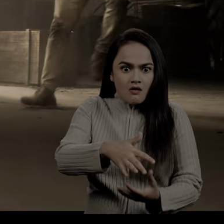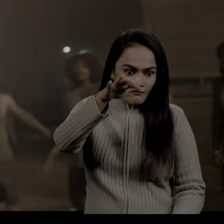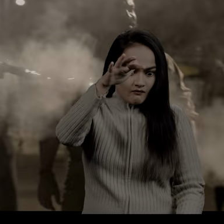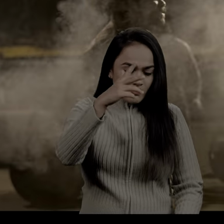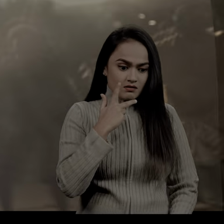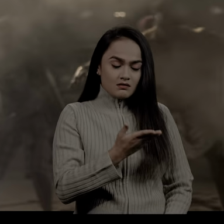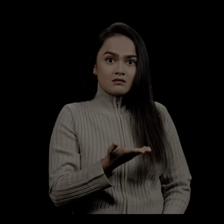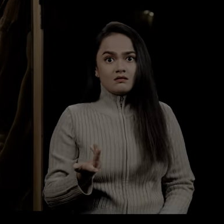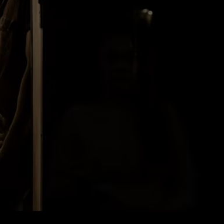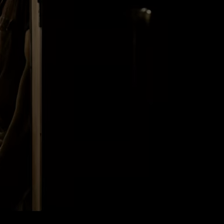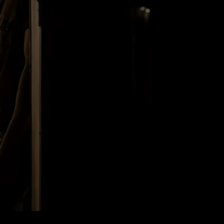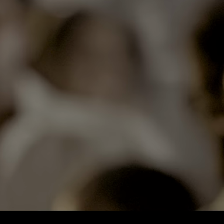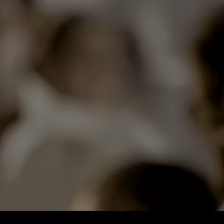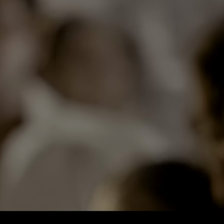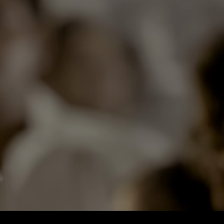दिर दिया